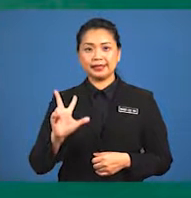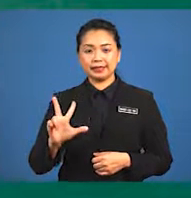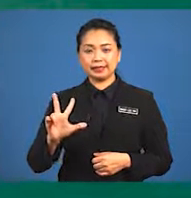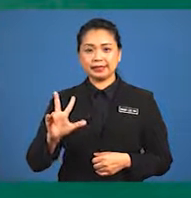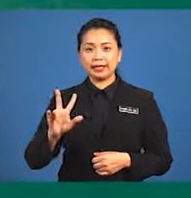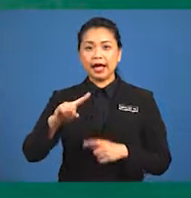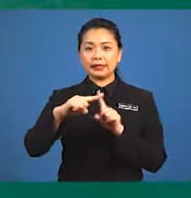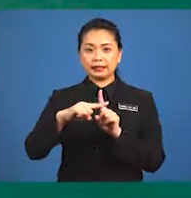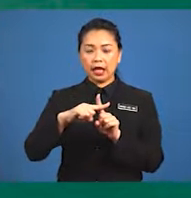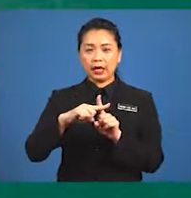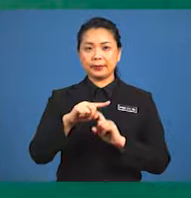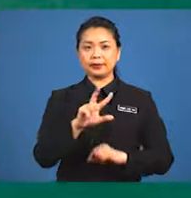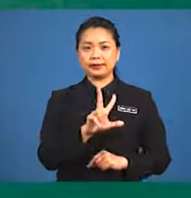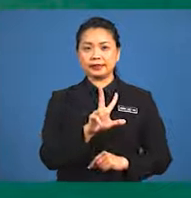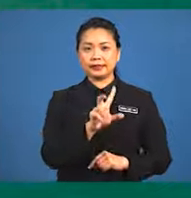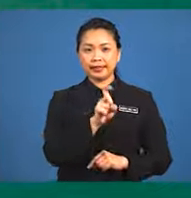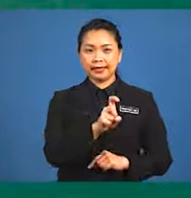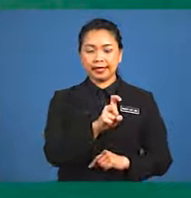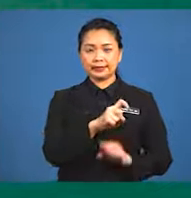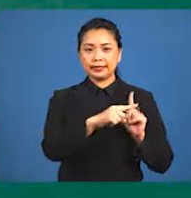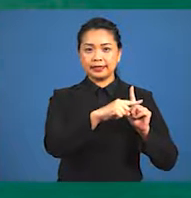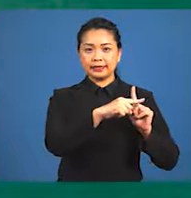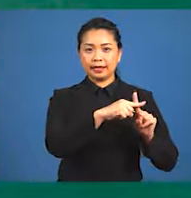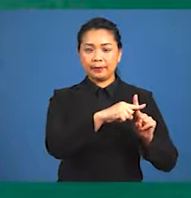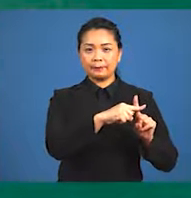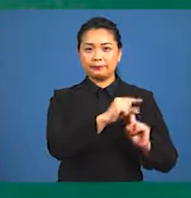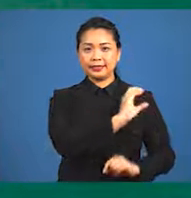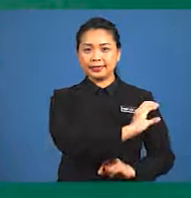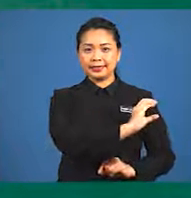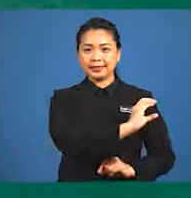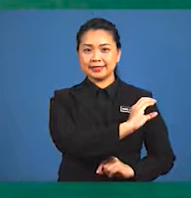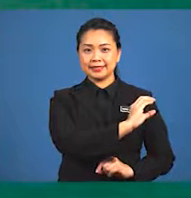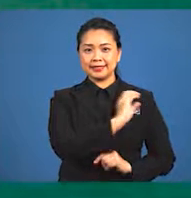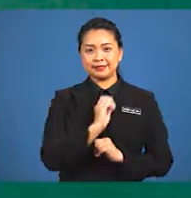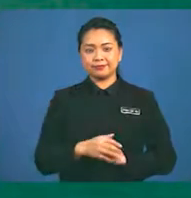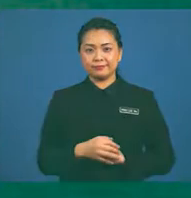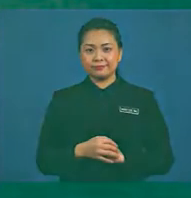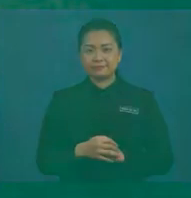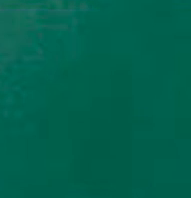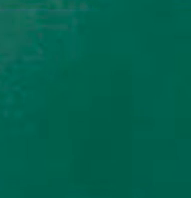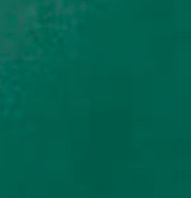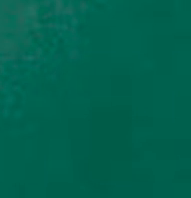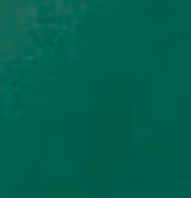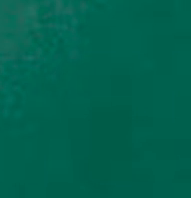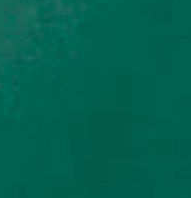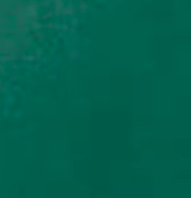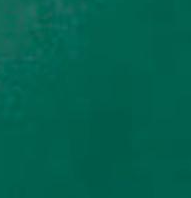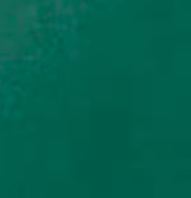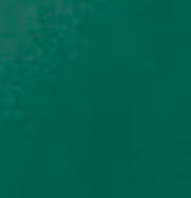3 tambah 3X tambah C.